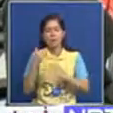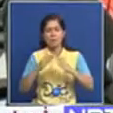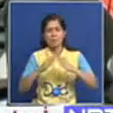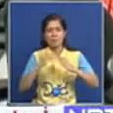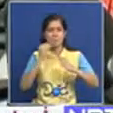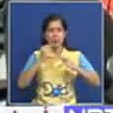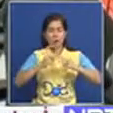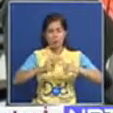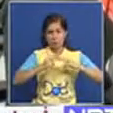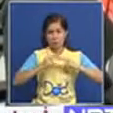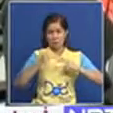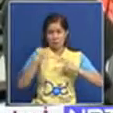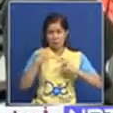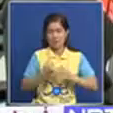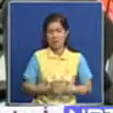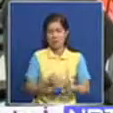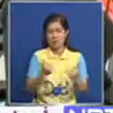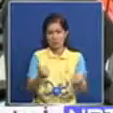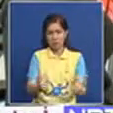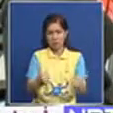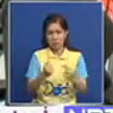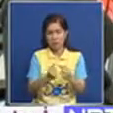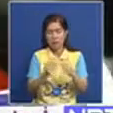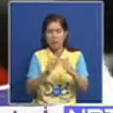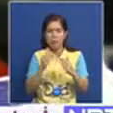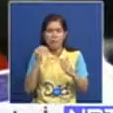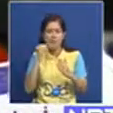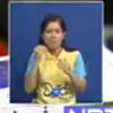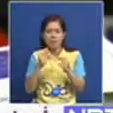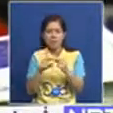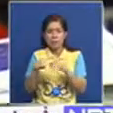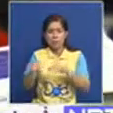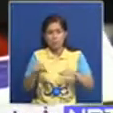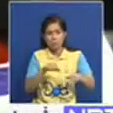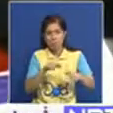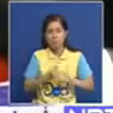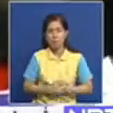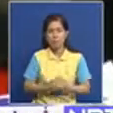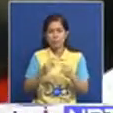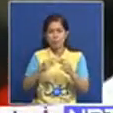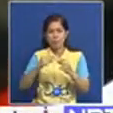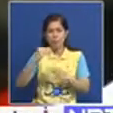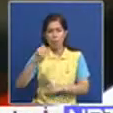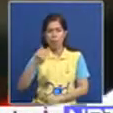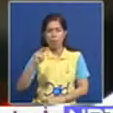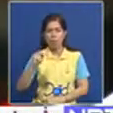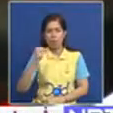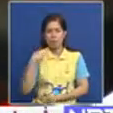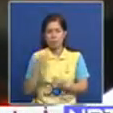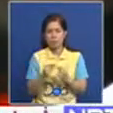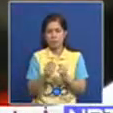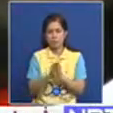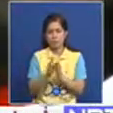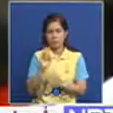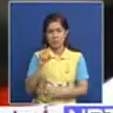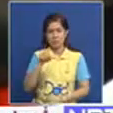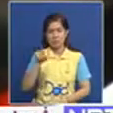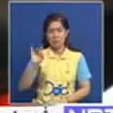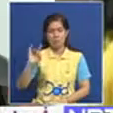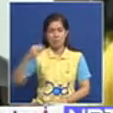ภาคอสังหาริมทรัพย์ซึ่งขณะนี้ที่อยู่อาศัยพร้อมโอนในราคาที่ไม่เกิน3ล้านบาทนั้นมีอยู่ 70,000 ถึง 80,000 ยูนิต